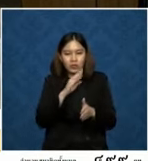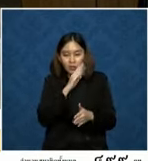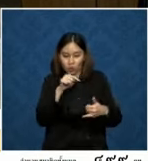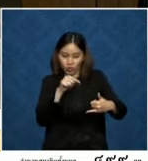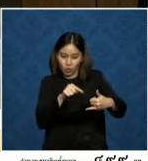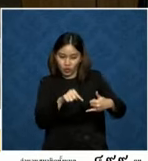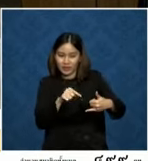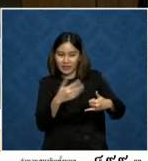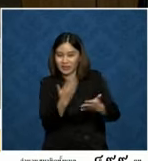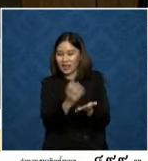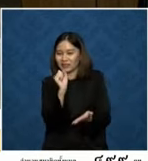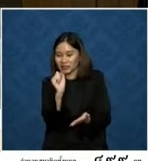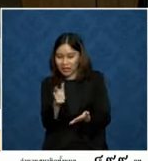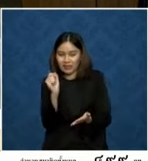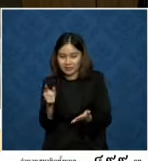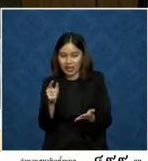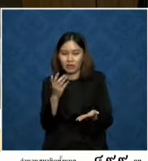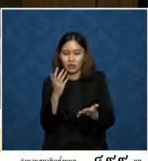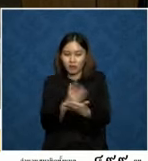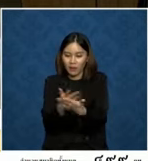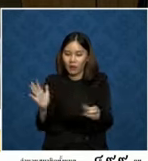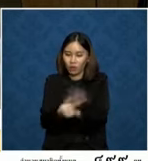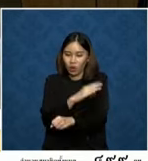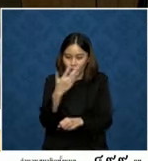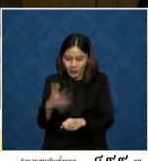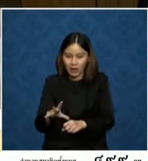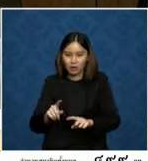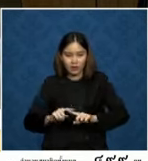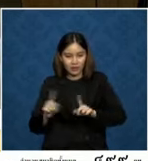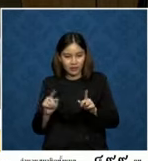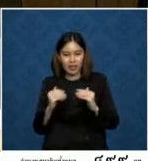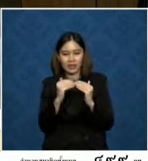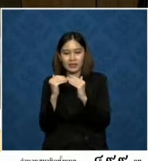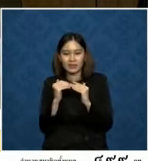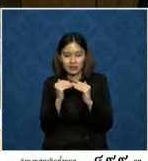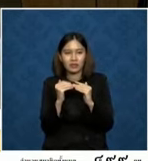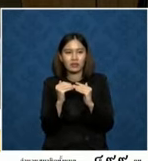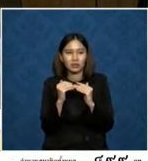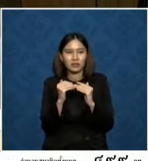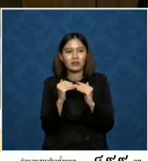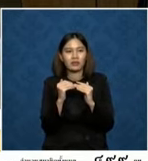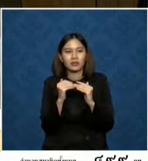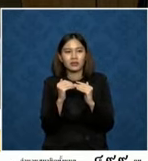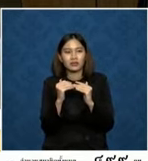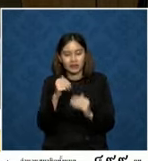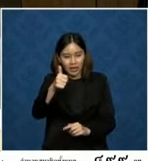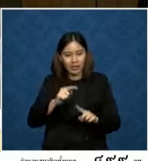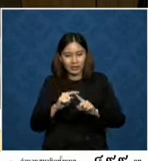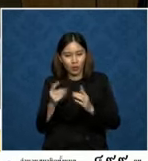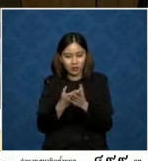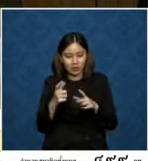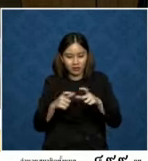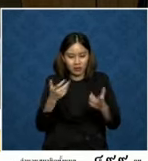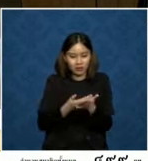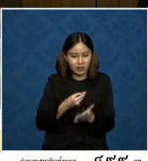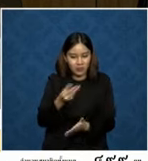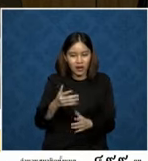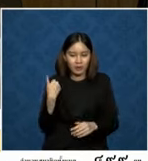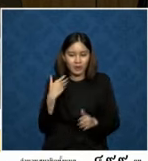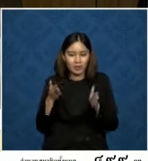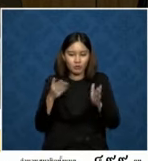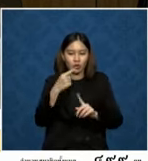นั้นนะครับจะไปชำระเบี้ยแล้วผู้ส่งเช็คแล้วก็จะให้สิทธิ์ในการกลับมาก่อนแต่ไม่ให้ทันทีนะครับก็อาจจะมีกำหนดระยะเวลา6เดือนหรือ